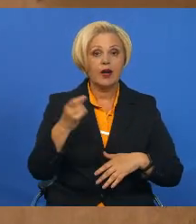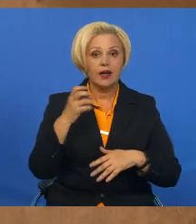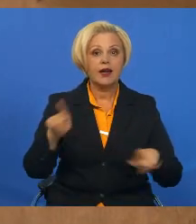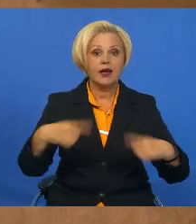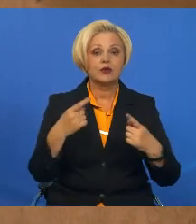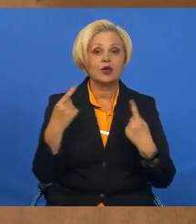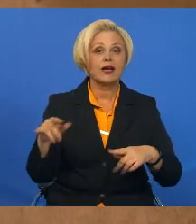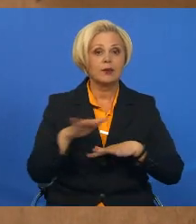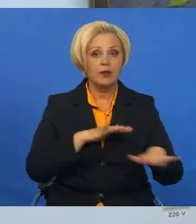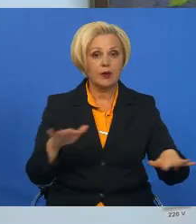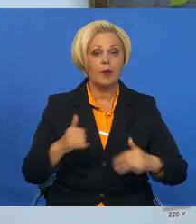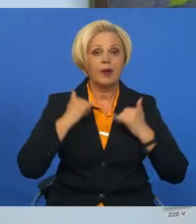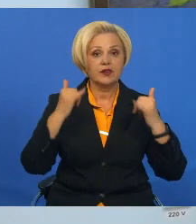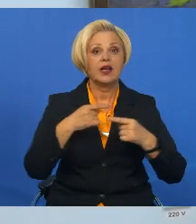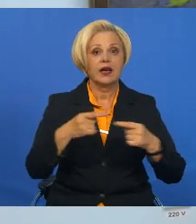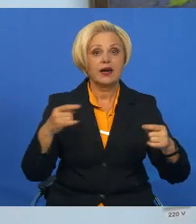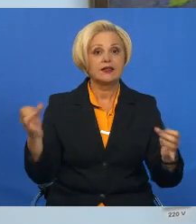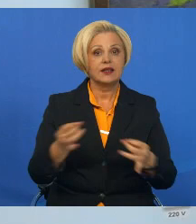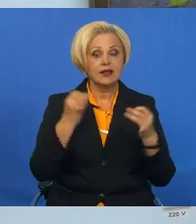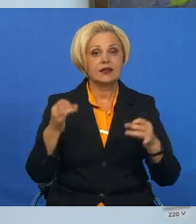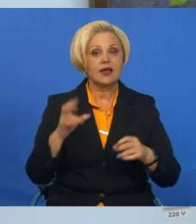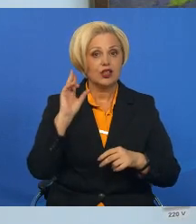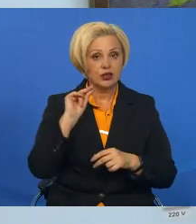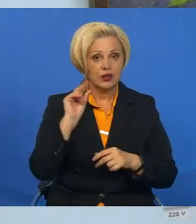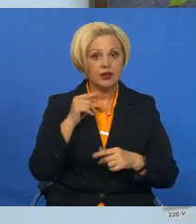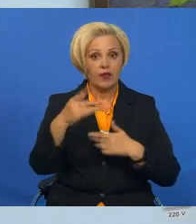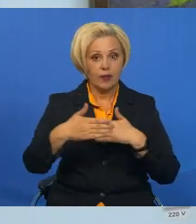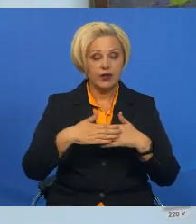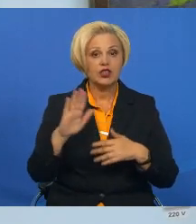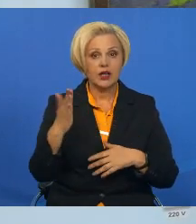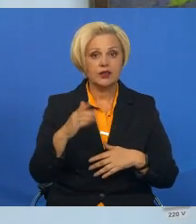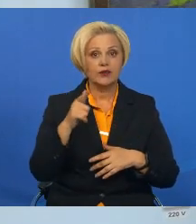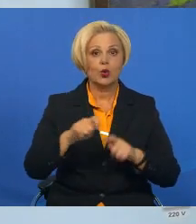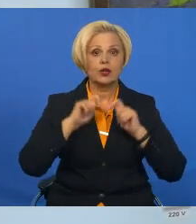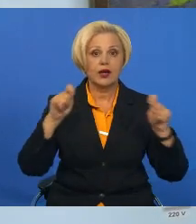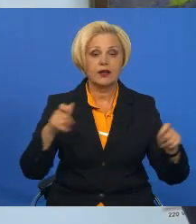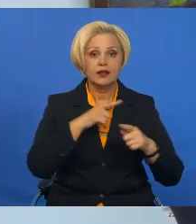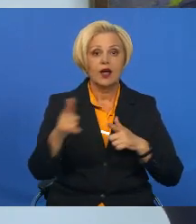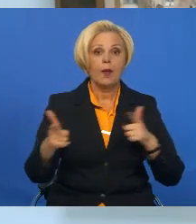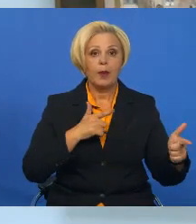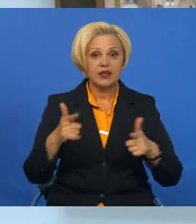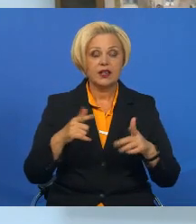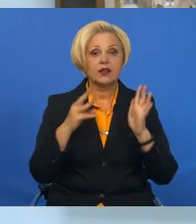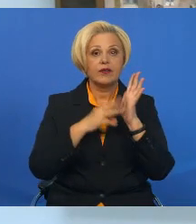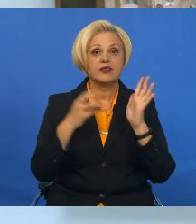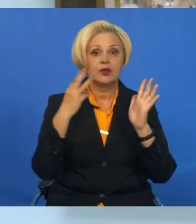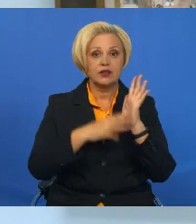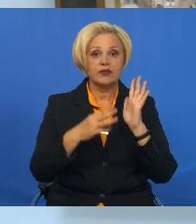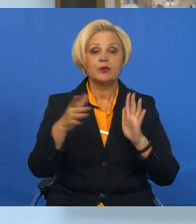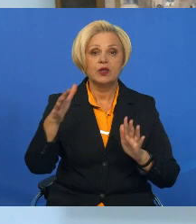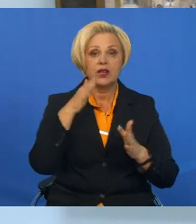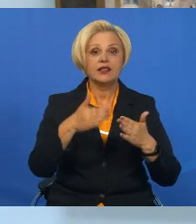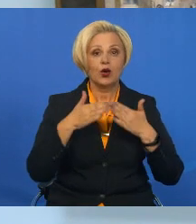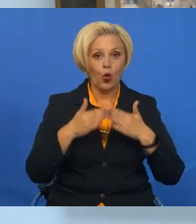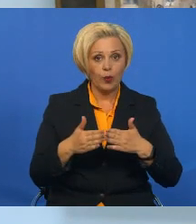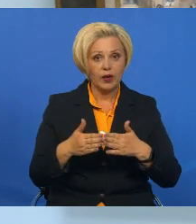организует мероприемства, примеркованные до разных историчных дат. У ближайший авторок яна открывая сезон подрыхтовки до 880-годзя